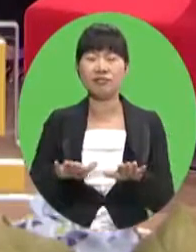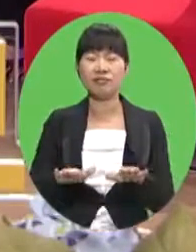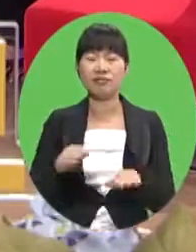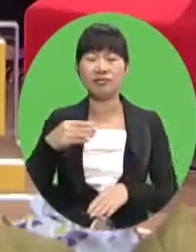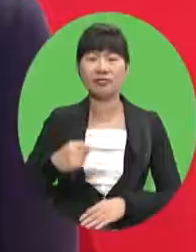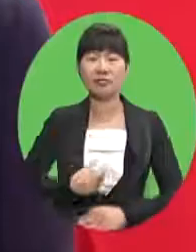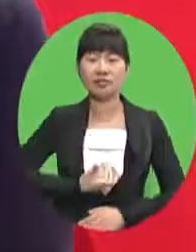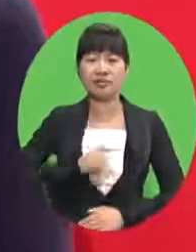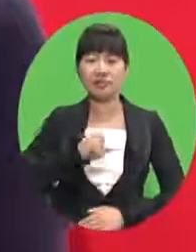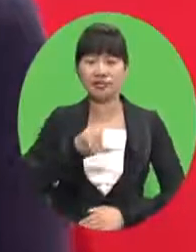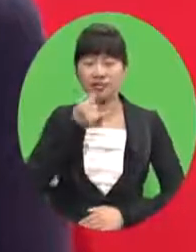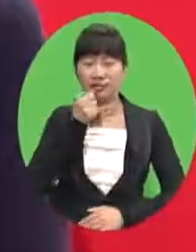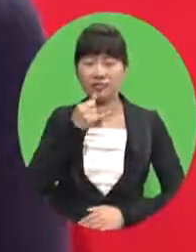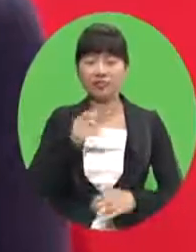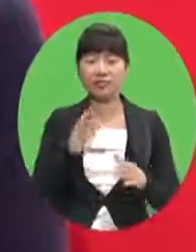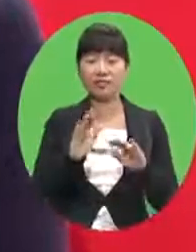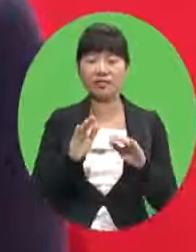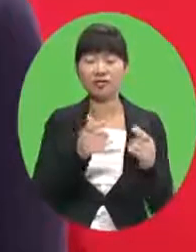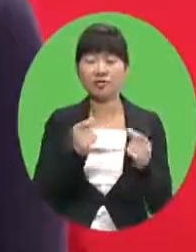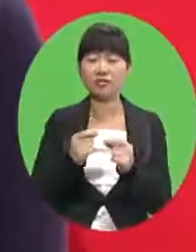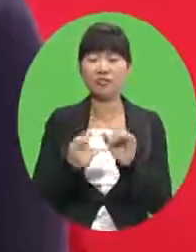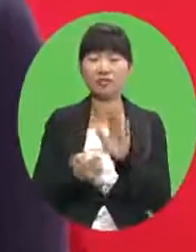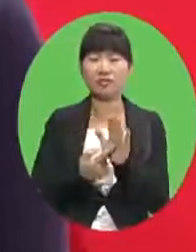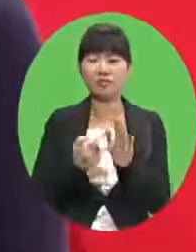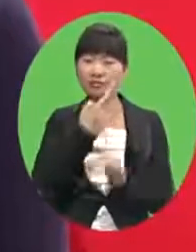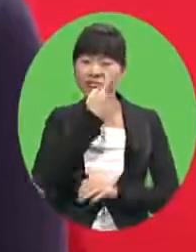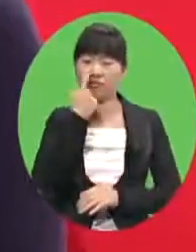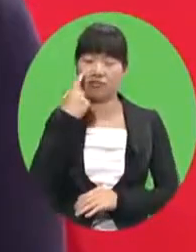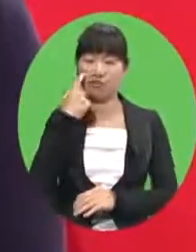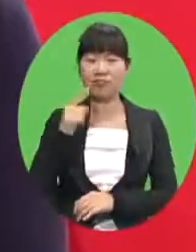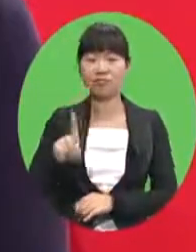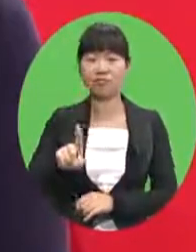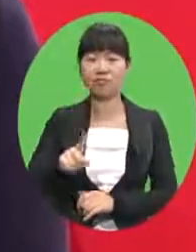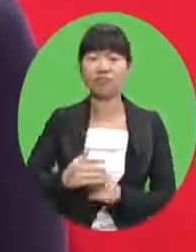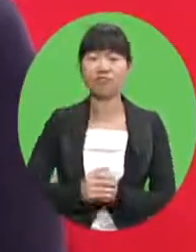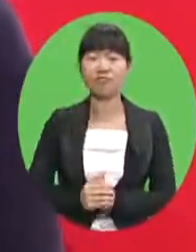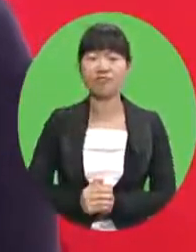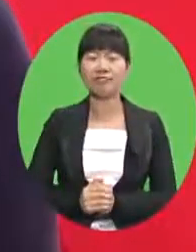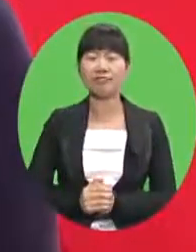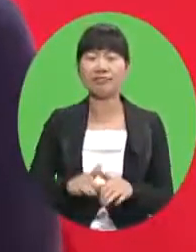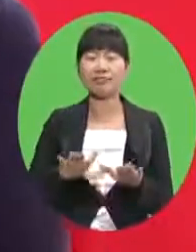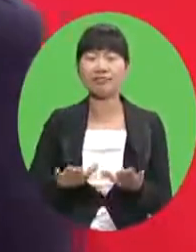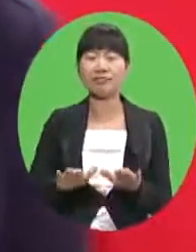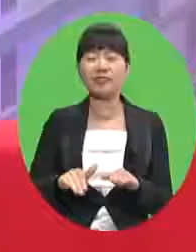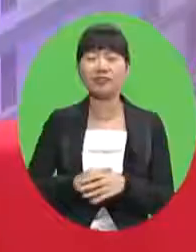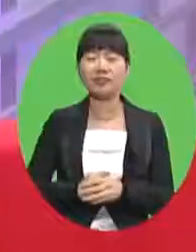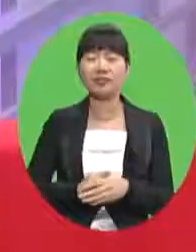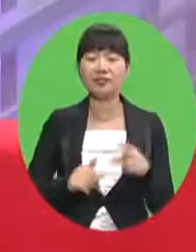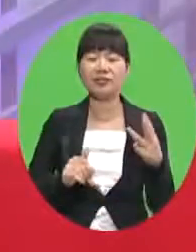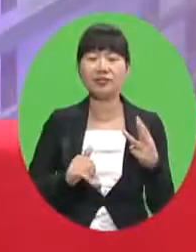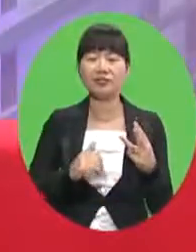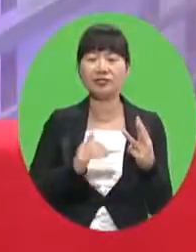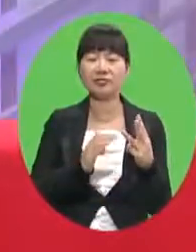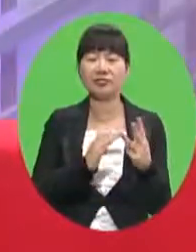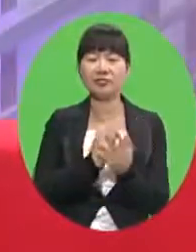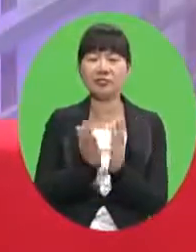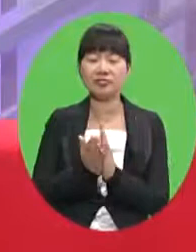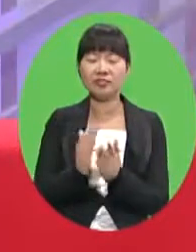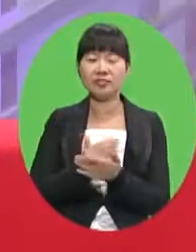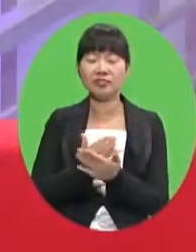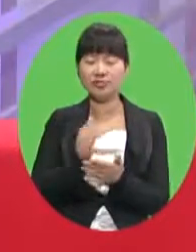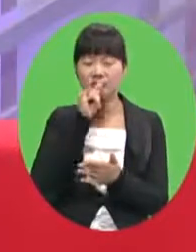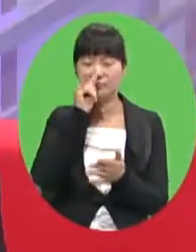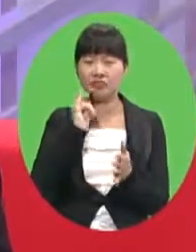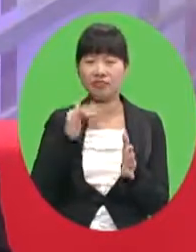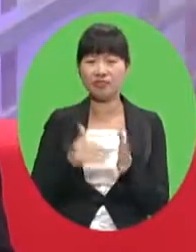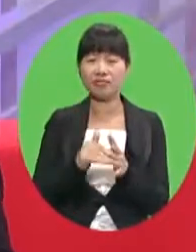트라우마가 있는 아이들한테 공통적으로 나타나는 어떤 증상이 있다면 네, 어떤 것들이 이제 있을까요? 그 세 가지로 크게 대별이 되는데요.